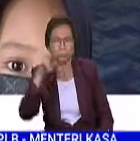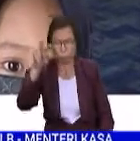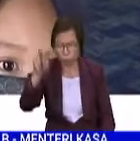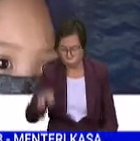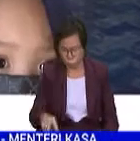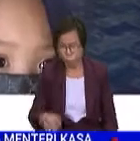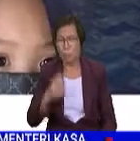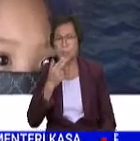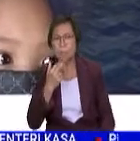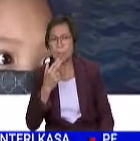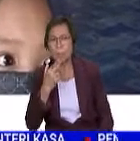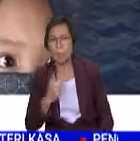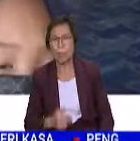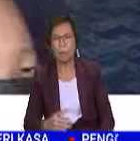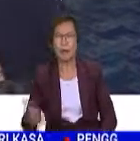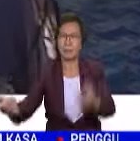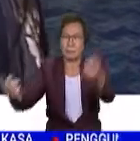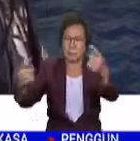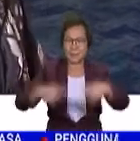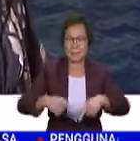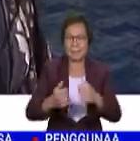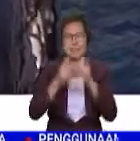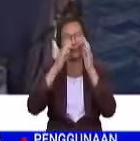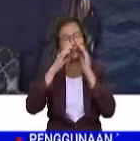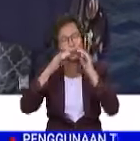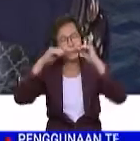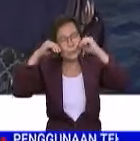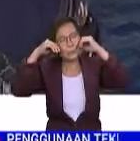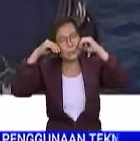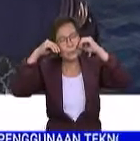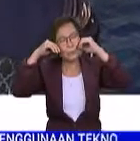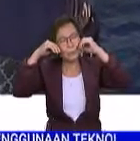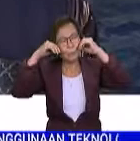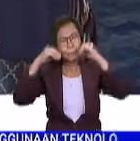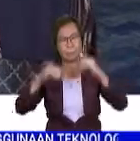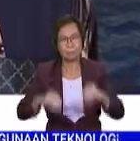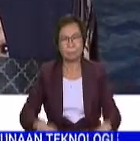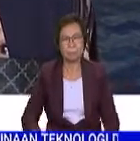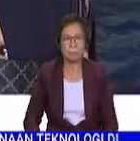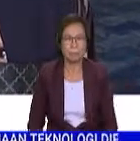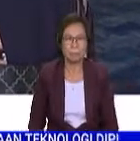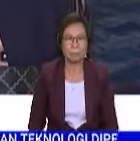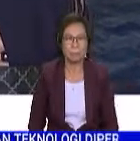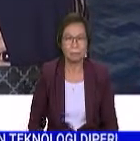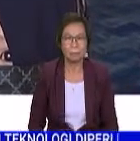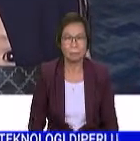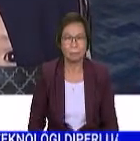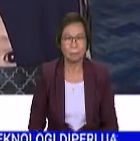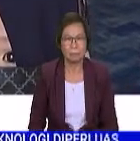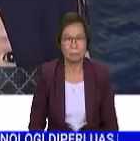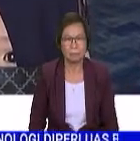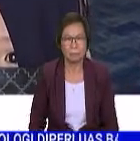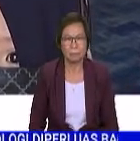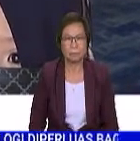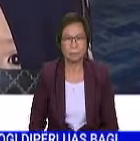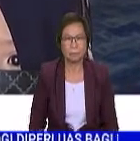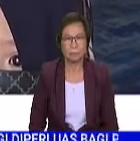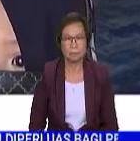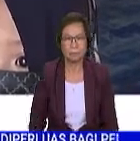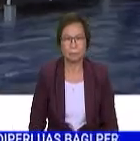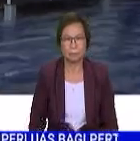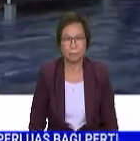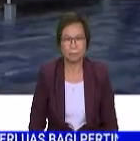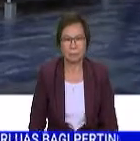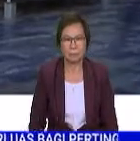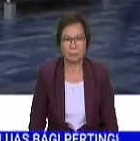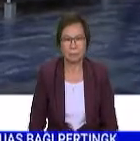Mari makan comel, pas mari pun dengan senyum, dengan sekalau tak ada galak gitu. Mari galak